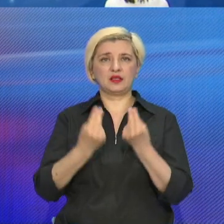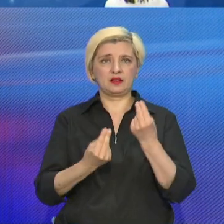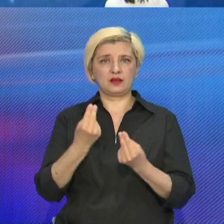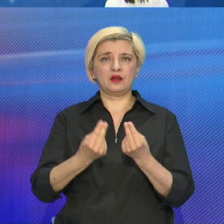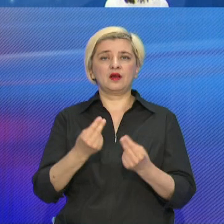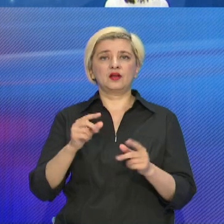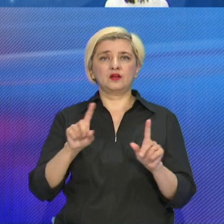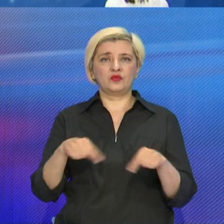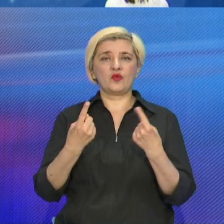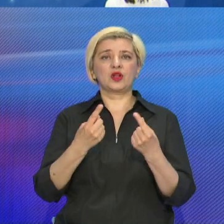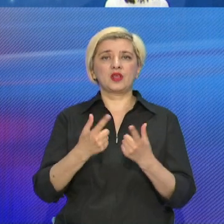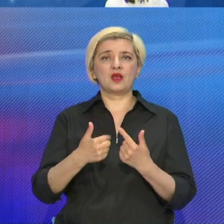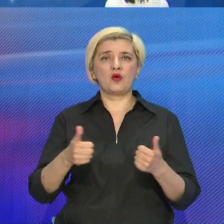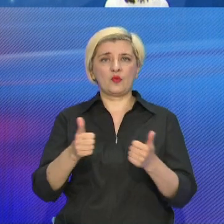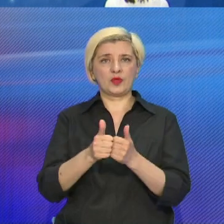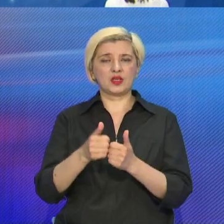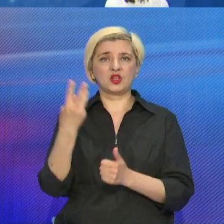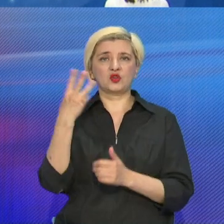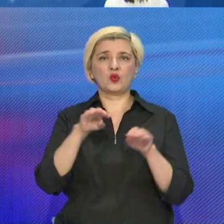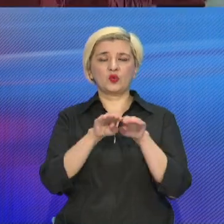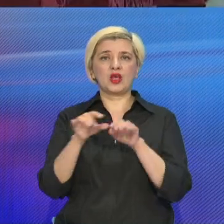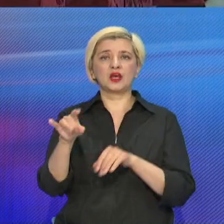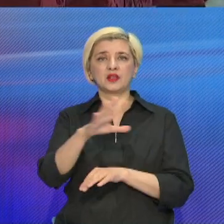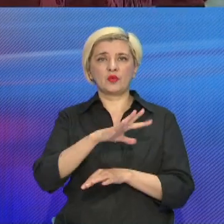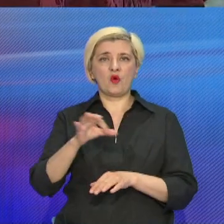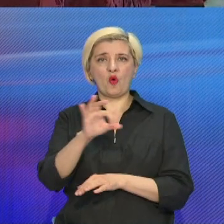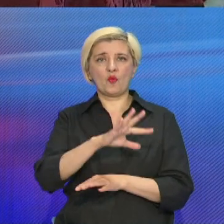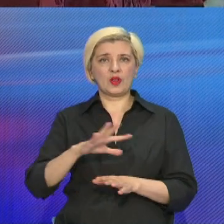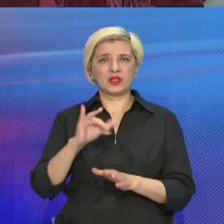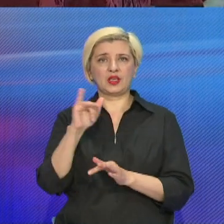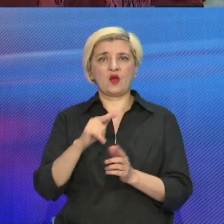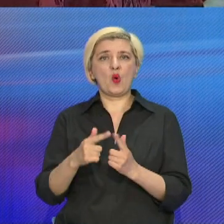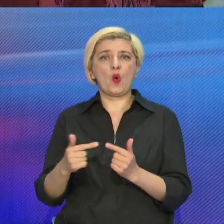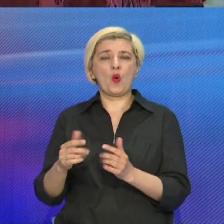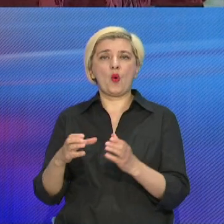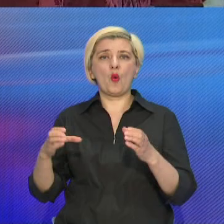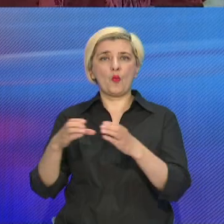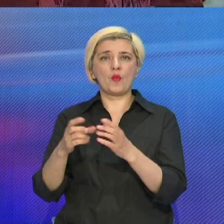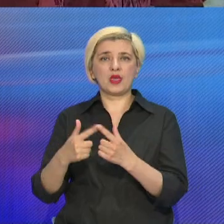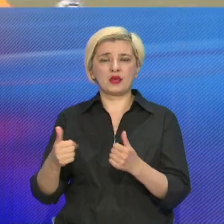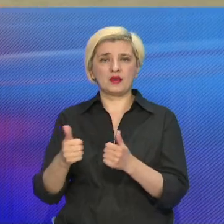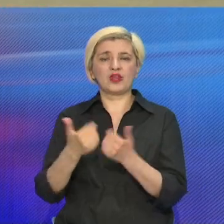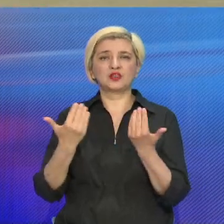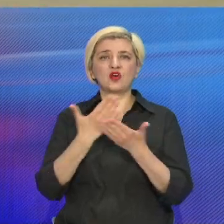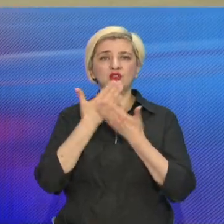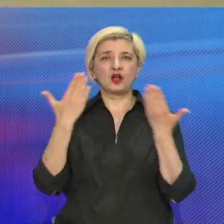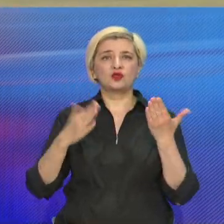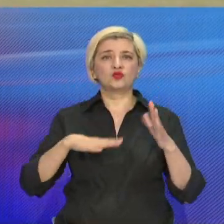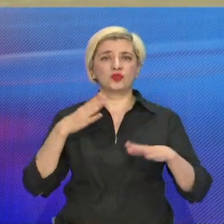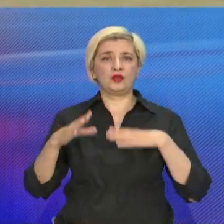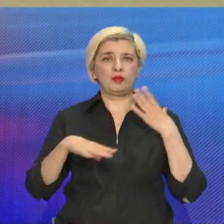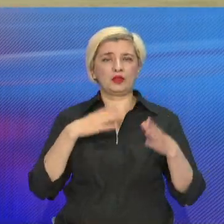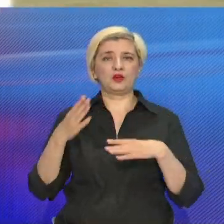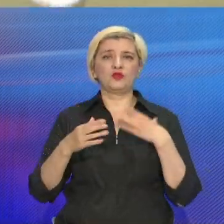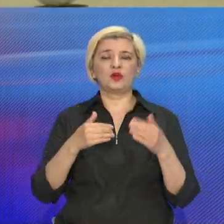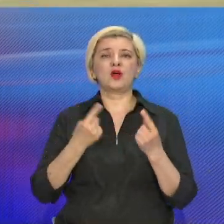комитеты трех уровней – республиканского, областного и объектового. На слово, сейчас проходит заключный этап подготовки до масштабного